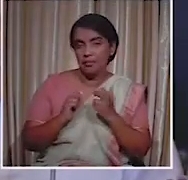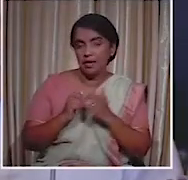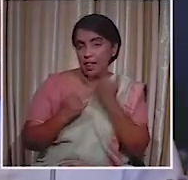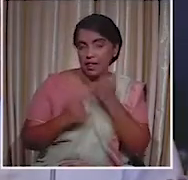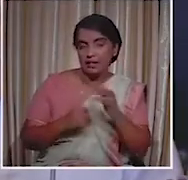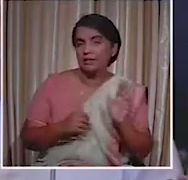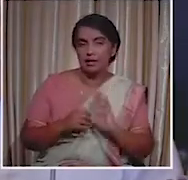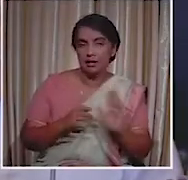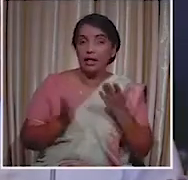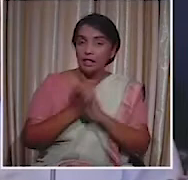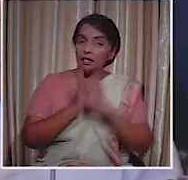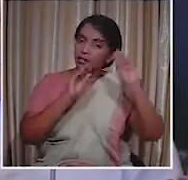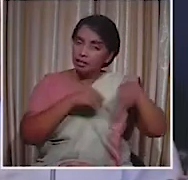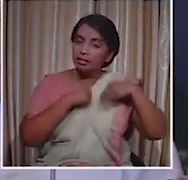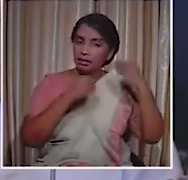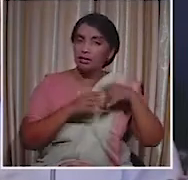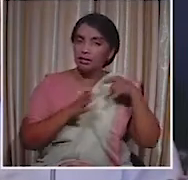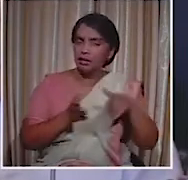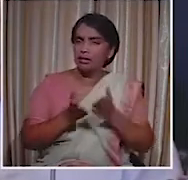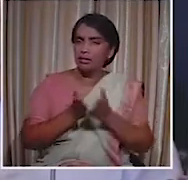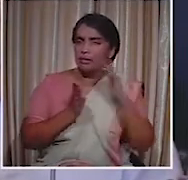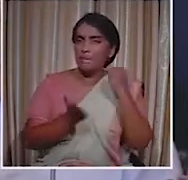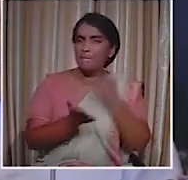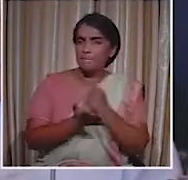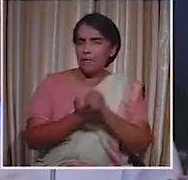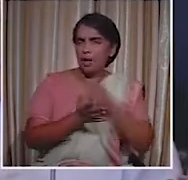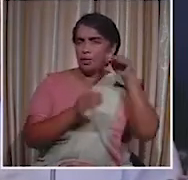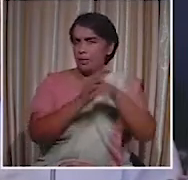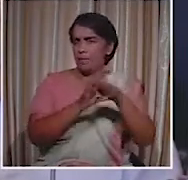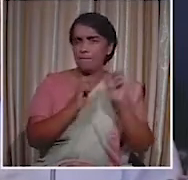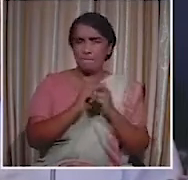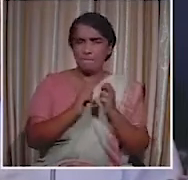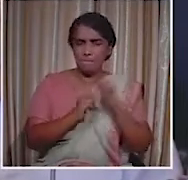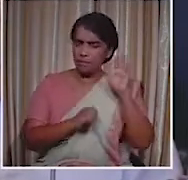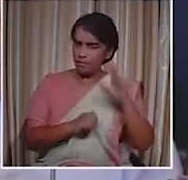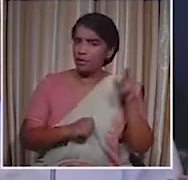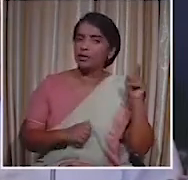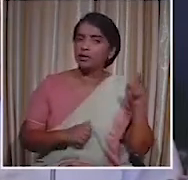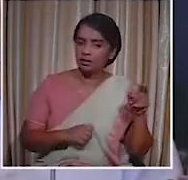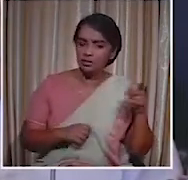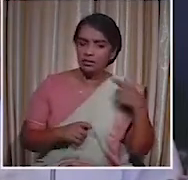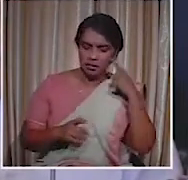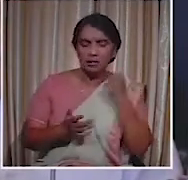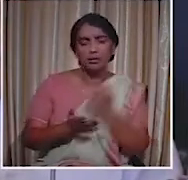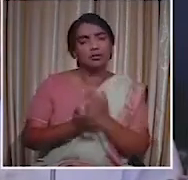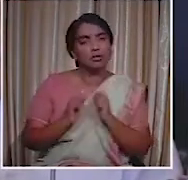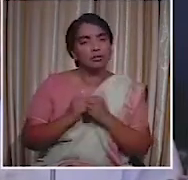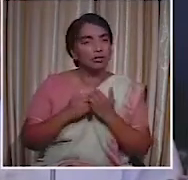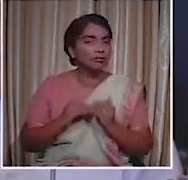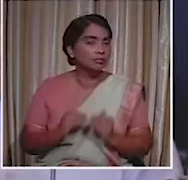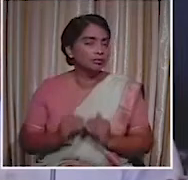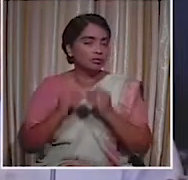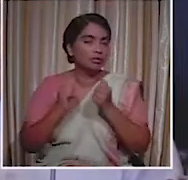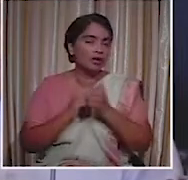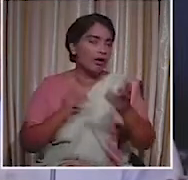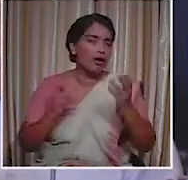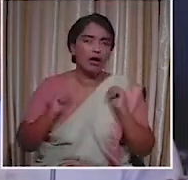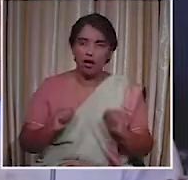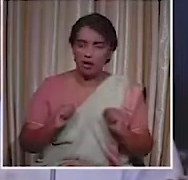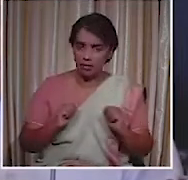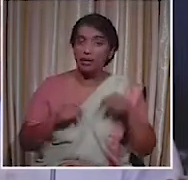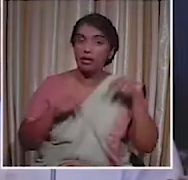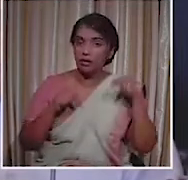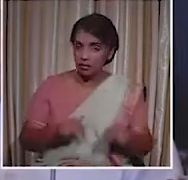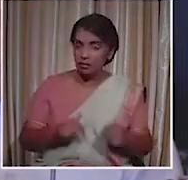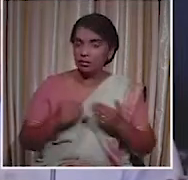තරම් ඉන්දියාව දුන්න දැන් ඉන්දියාවෙත් බැංකුවල ප්‍රශ්න තියෙනවා එහෙනම් මේ අසිරු තත්වෙන් ගොඩේමේ මාර්ගය කුමක්ද දැන්